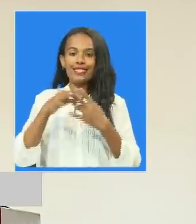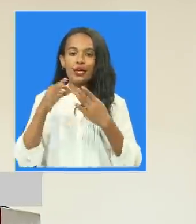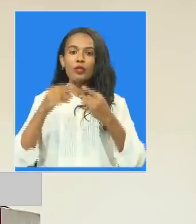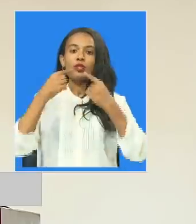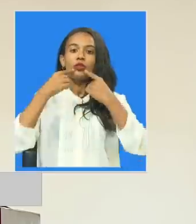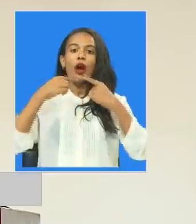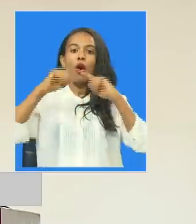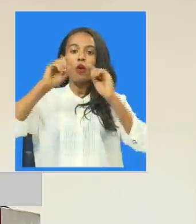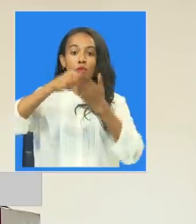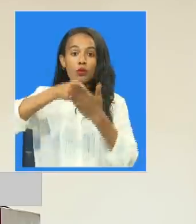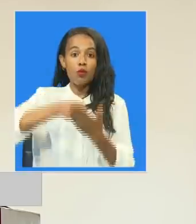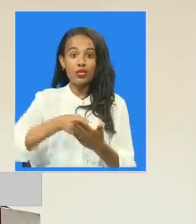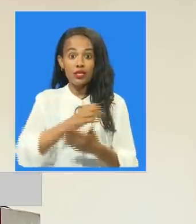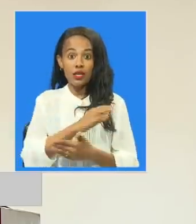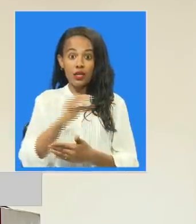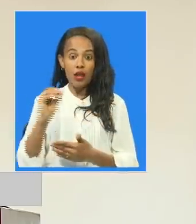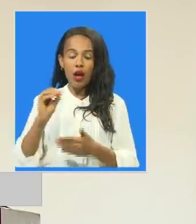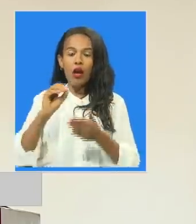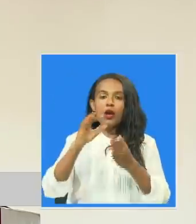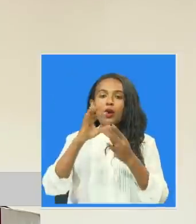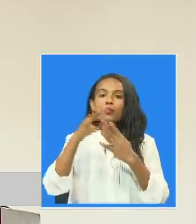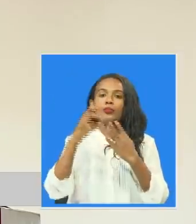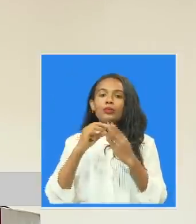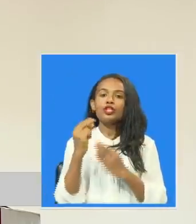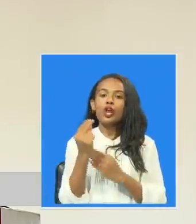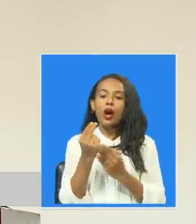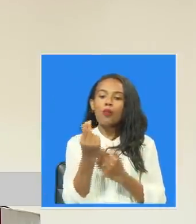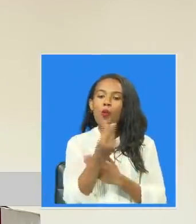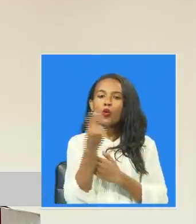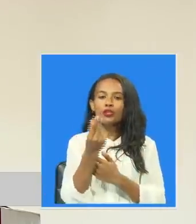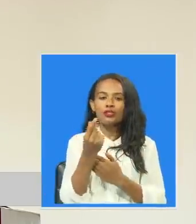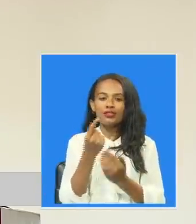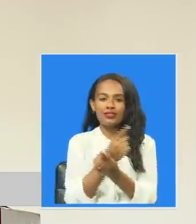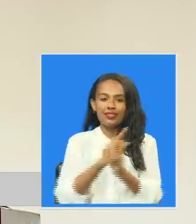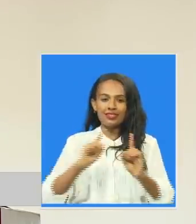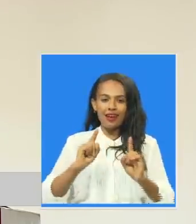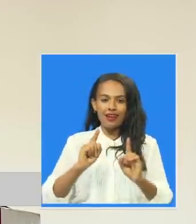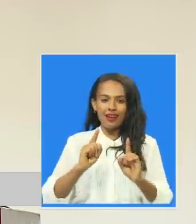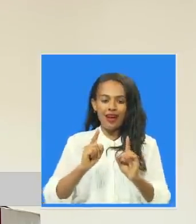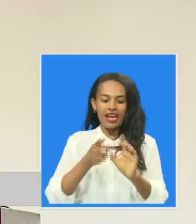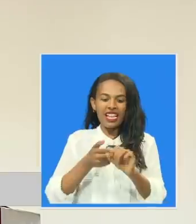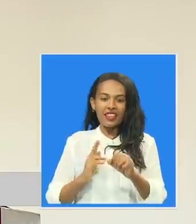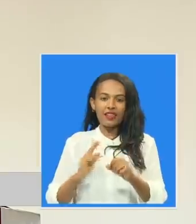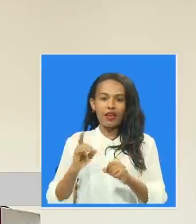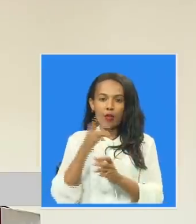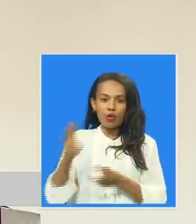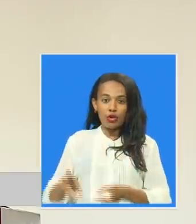አዋጅ በማጽደቅና ምርጫ ቦርድን ነፃና ገለልተኛ በሆነ